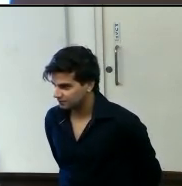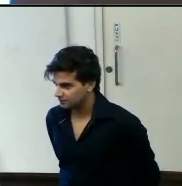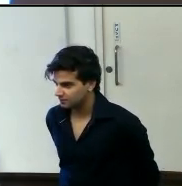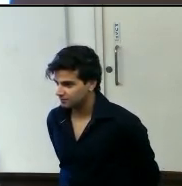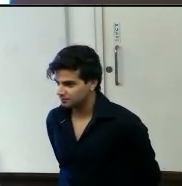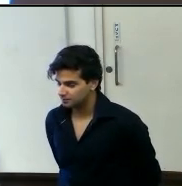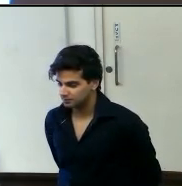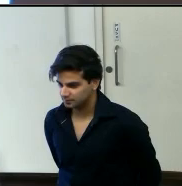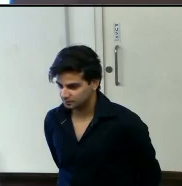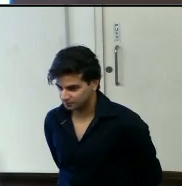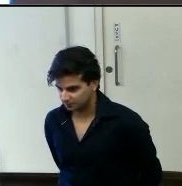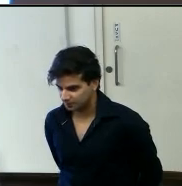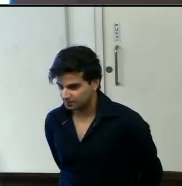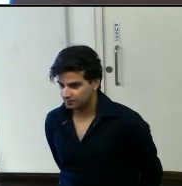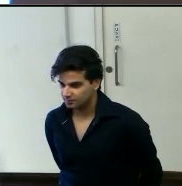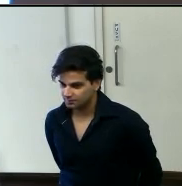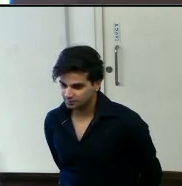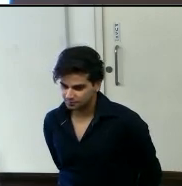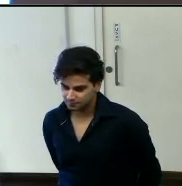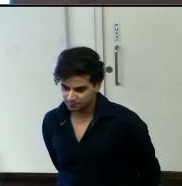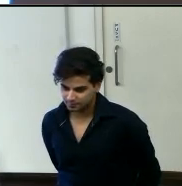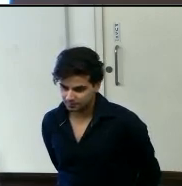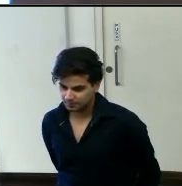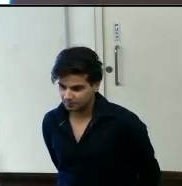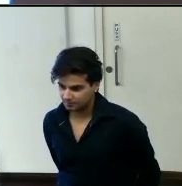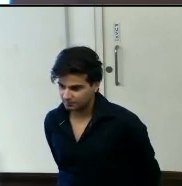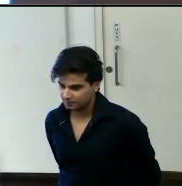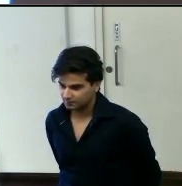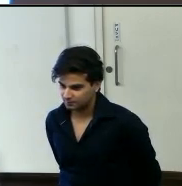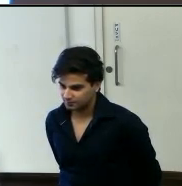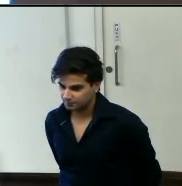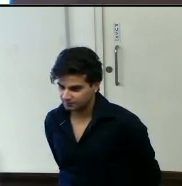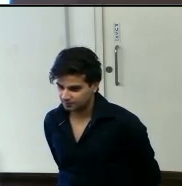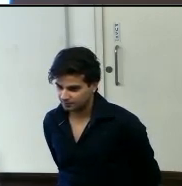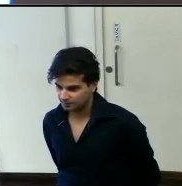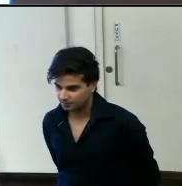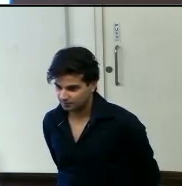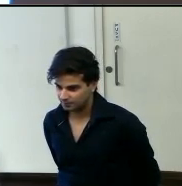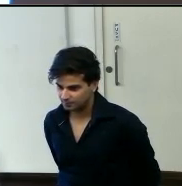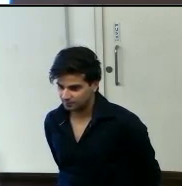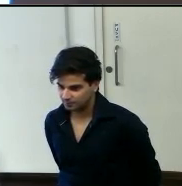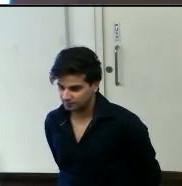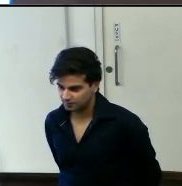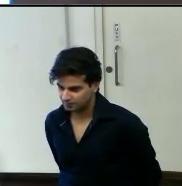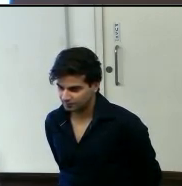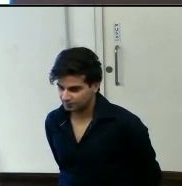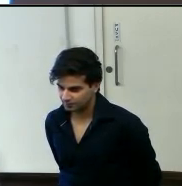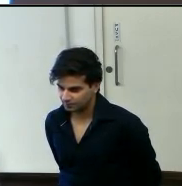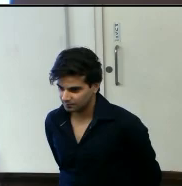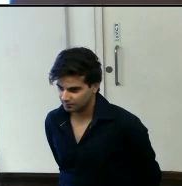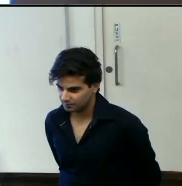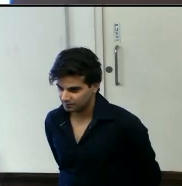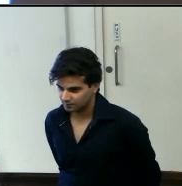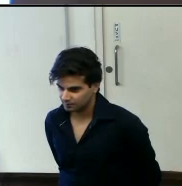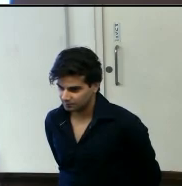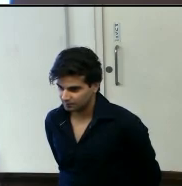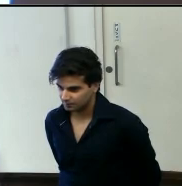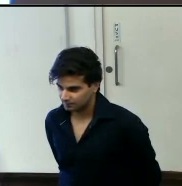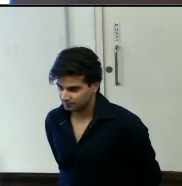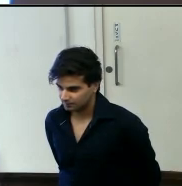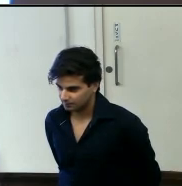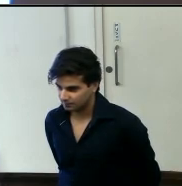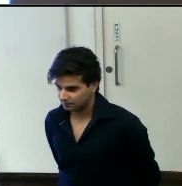ಮಾಡ್ಬೋದು, 2 ಕಲರ್ ಒಟ್ಟಿಗೆ ಮಾಡ್ಬೋದಾ, ಅಥವಾ ಒಂದಾದ್ಮೇಲೆ ಒಂದು ಮಾಡಬೇಕಾ, ಈ ಥರ ಆ ಹೊಳವು ಸಿಕ್ಕ ಮೇಲೆ ಮಿಕ್ಕಿದ್ದೆಲ್ಲ ಒಂಥರದಲ್ಲಿ ಪ್ರಾಬ್ಲಮ್